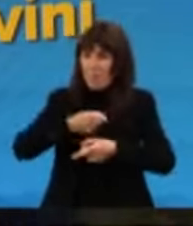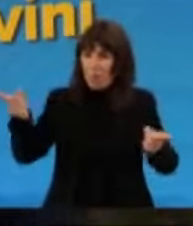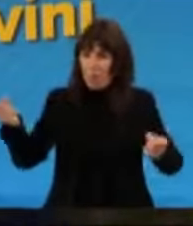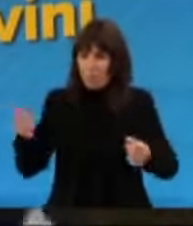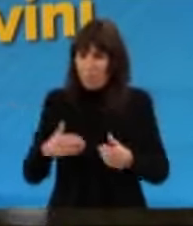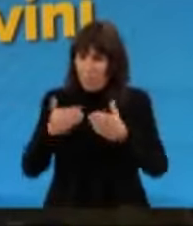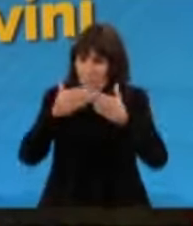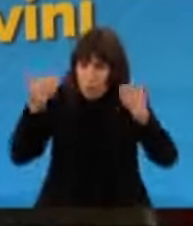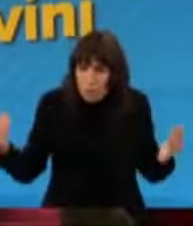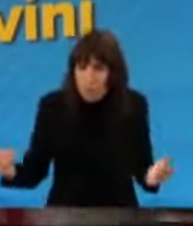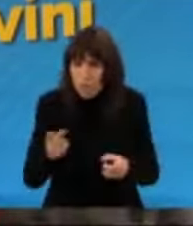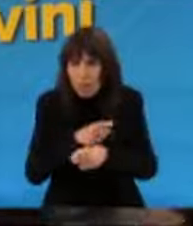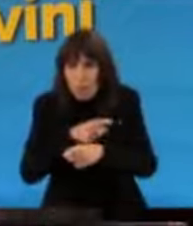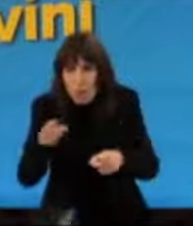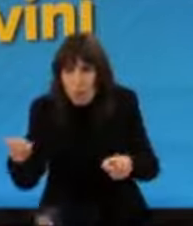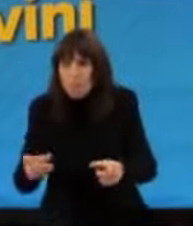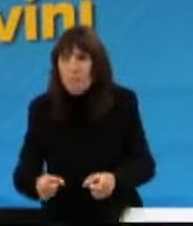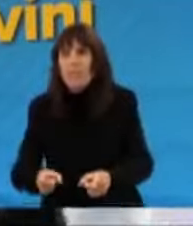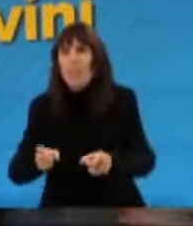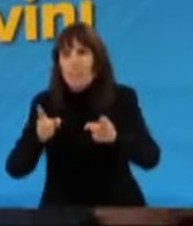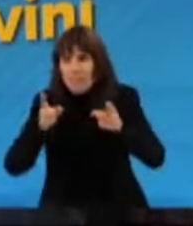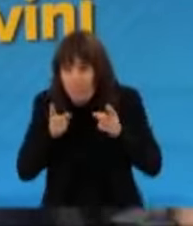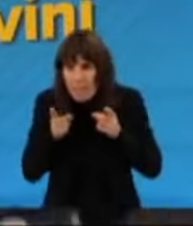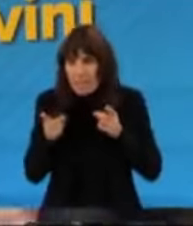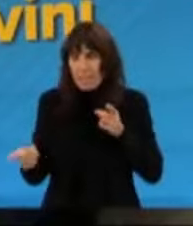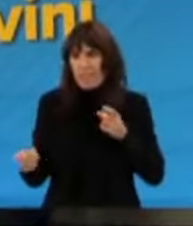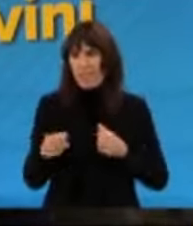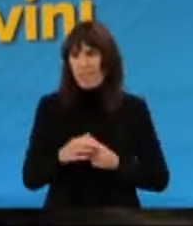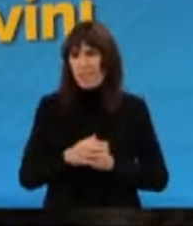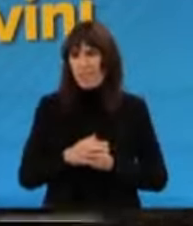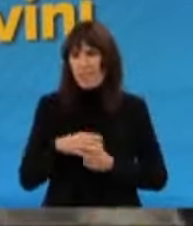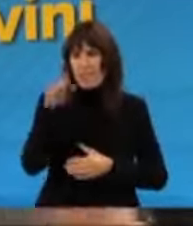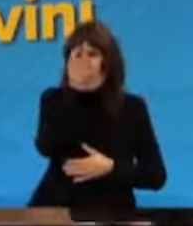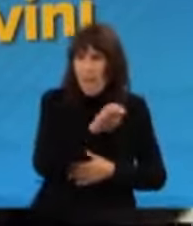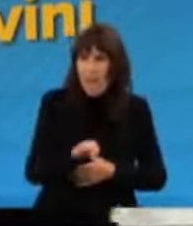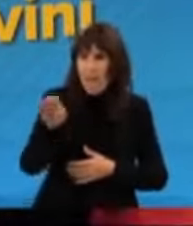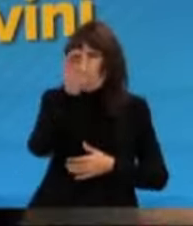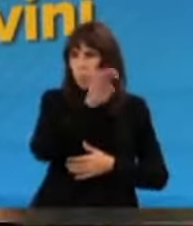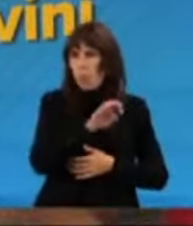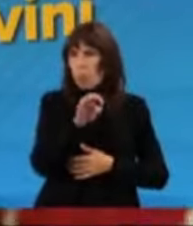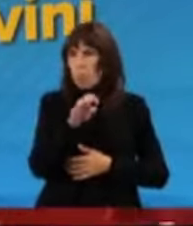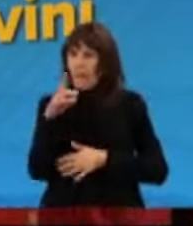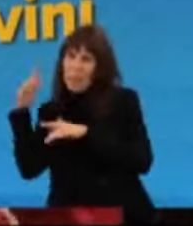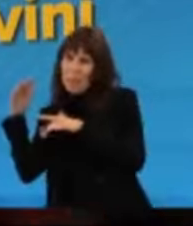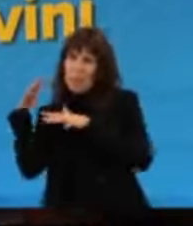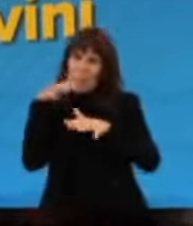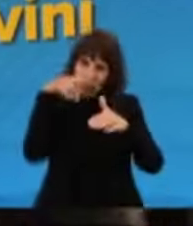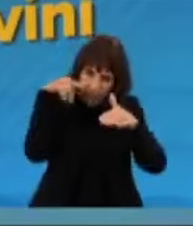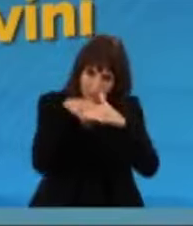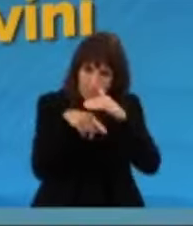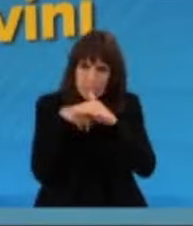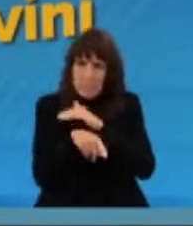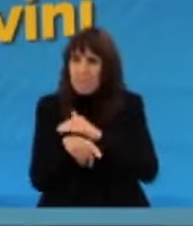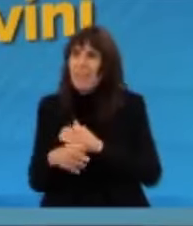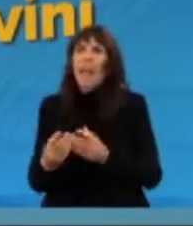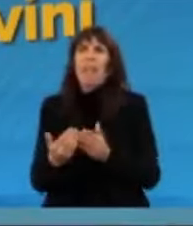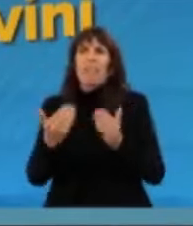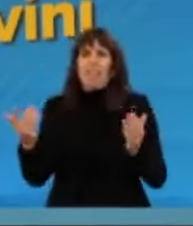frontiere, per difendere l'Europa dall'immigrazione clandestina.